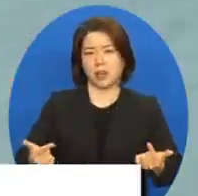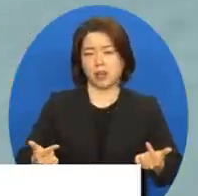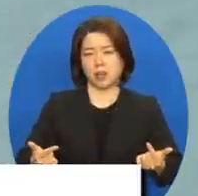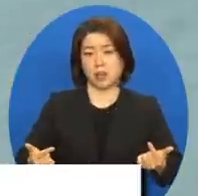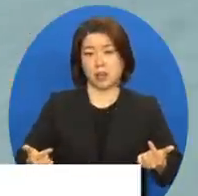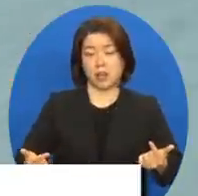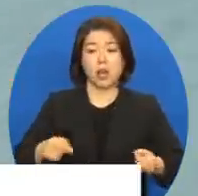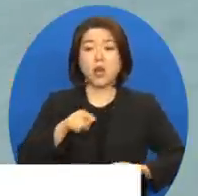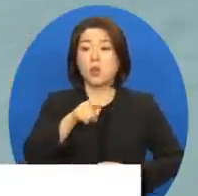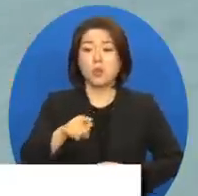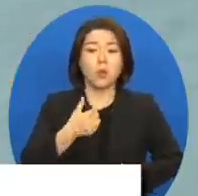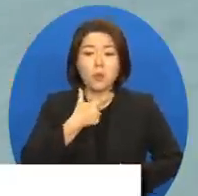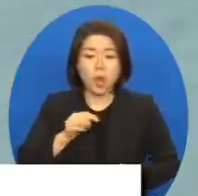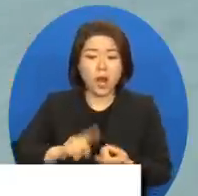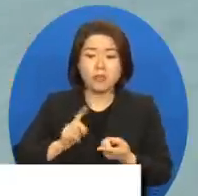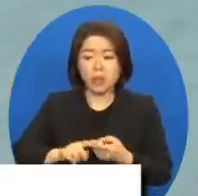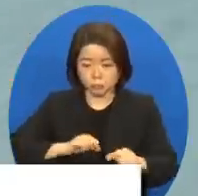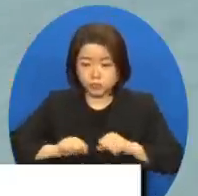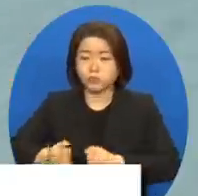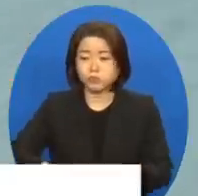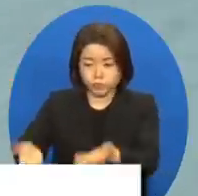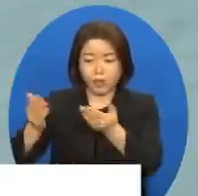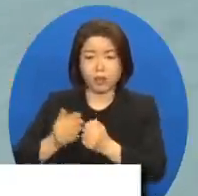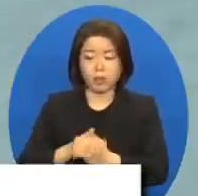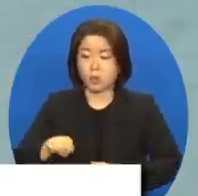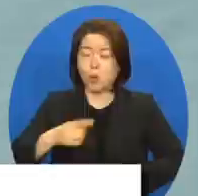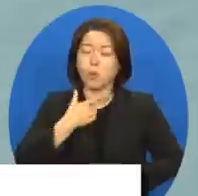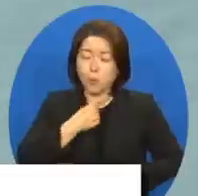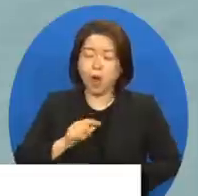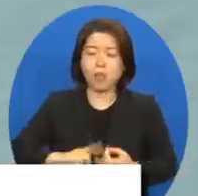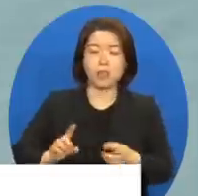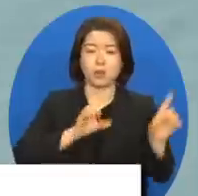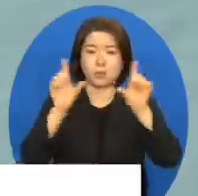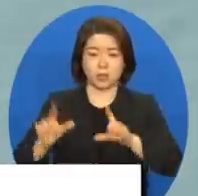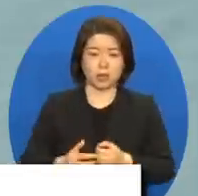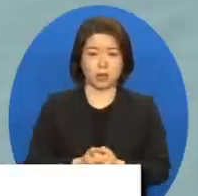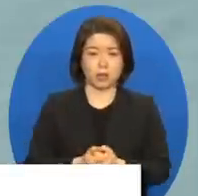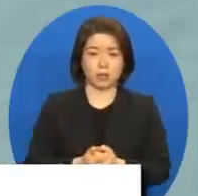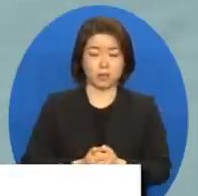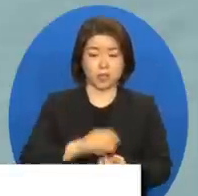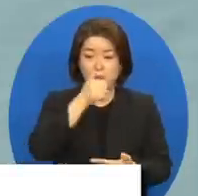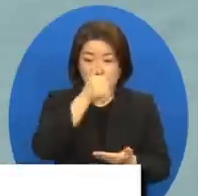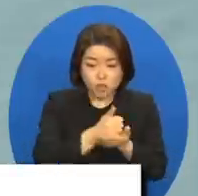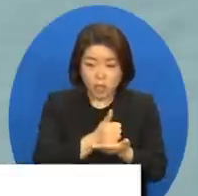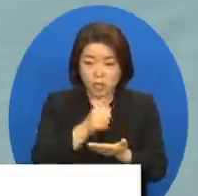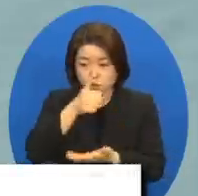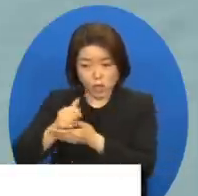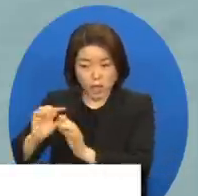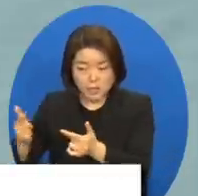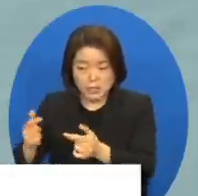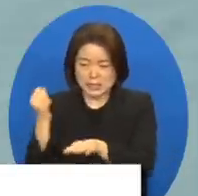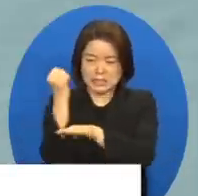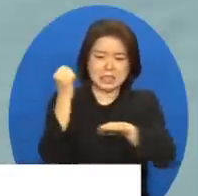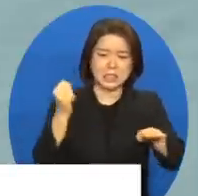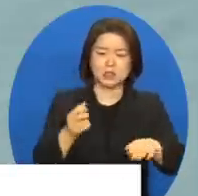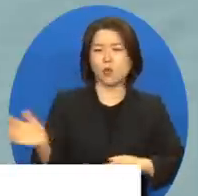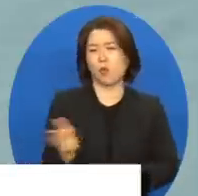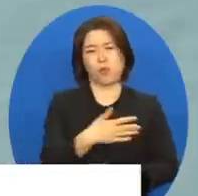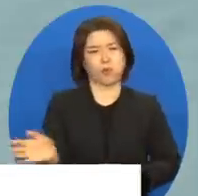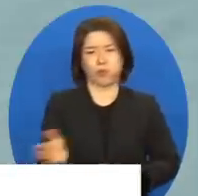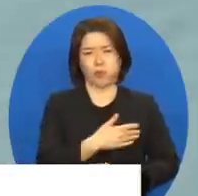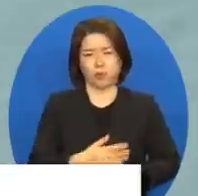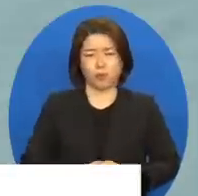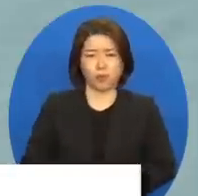해. 너 하고 싶은 대로 하는 거야. 죄 아닌 기준이 이제 없어졌습니다.